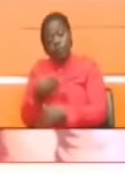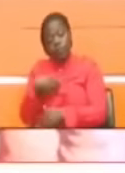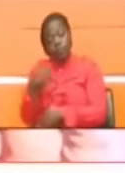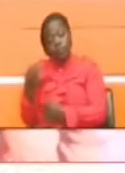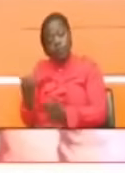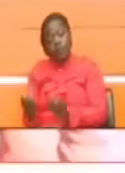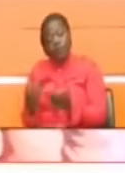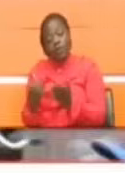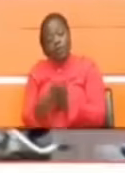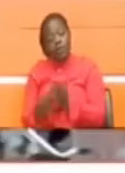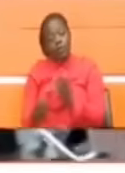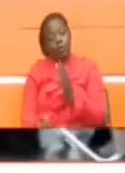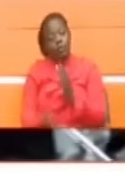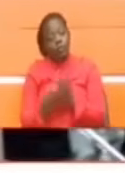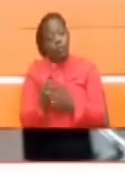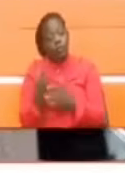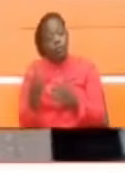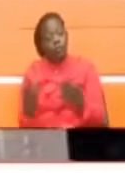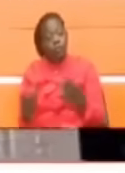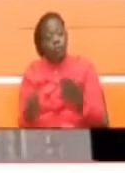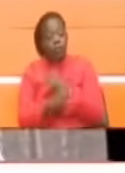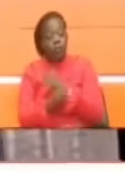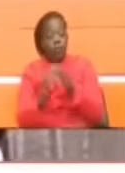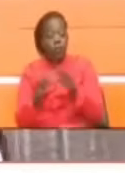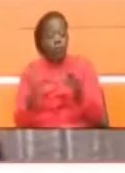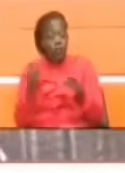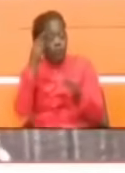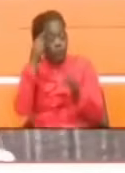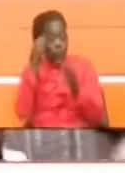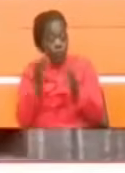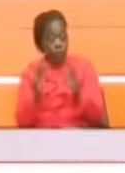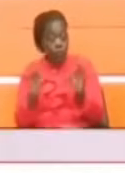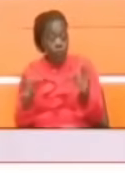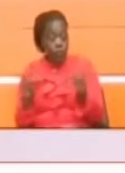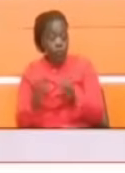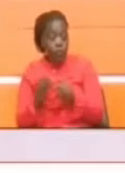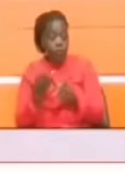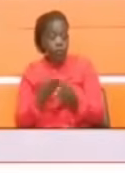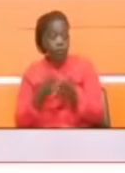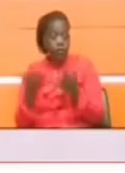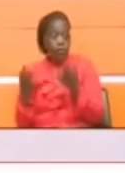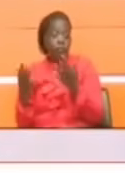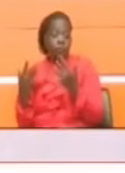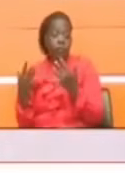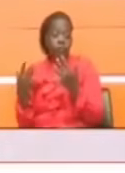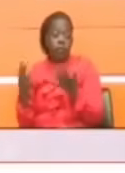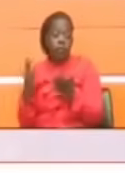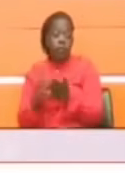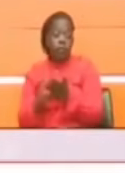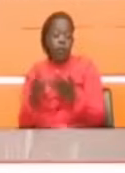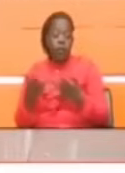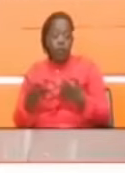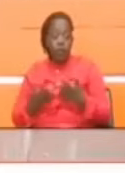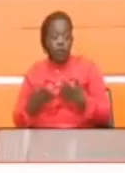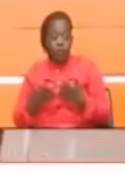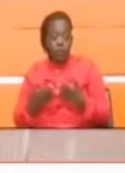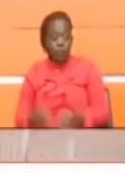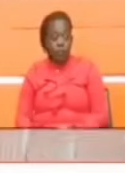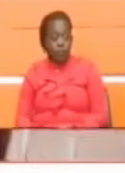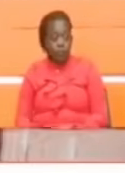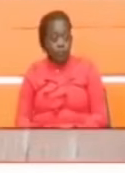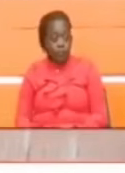olukokobe olumutuusizza n'okutwala poloti ye ku bwereere ng'ate alina ebiwandiiko ebikakasa obwannannyini.